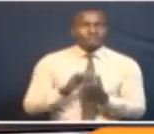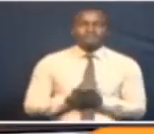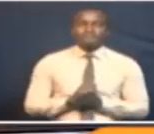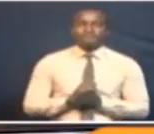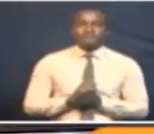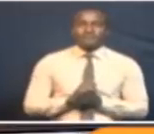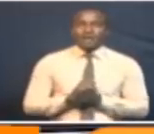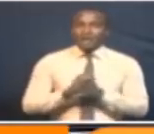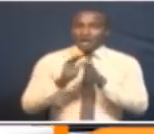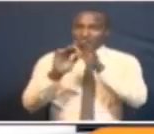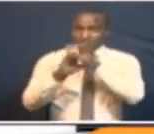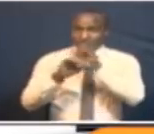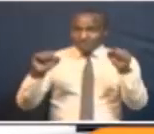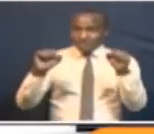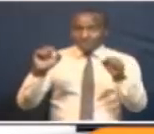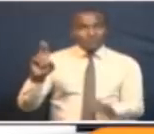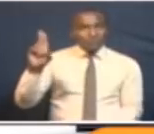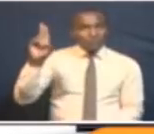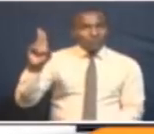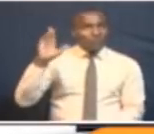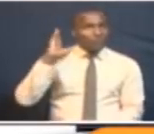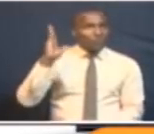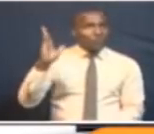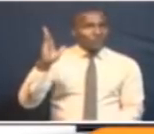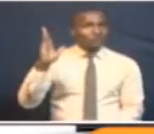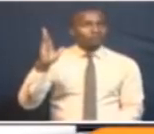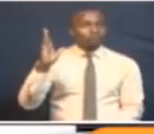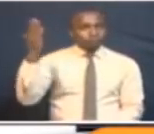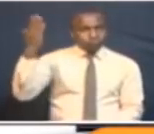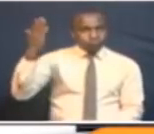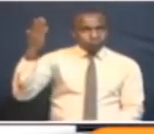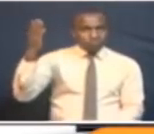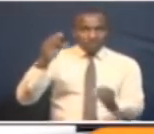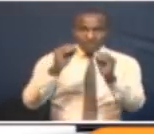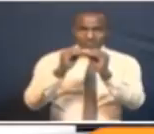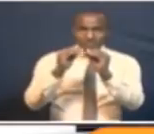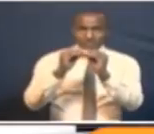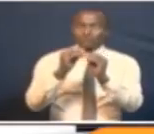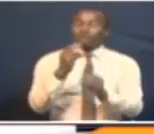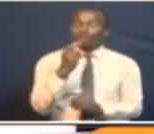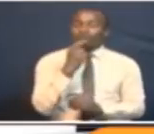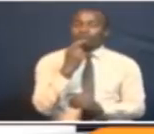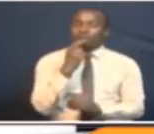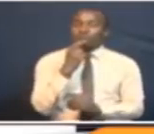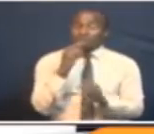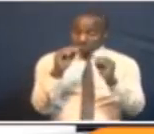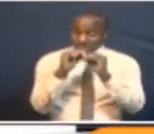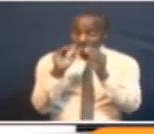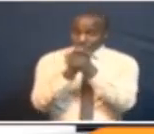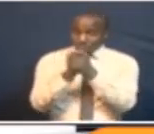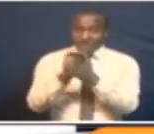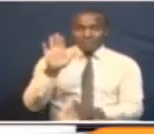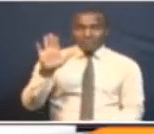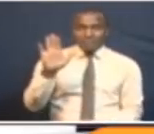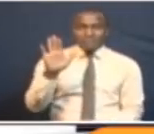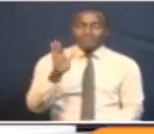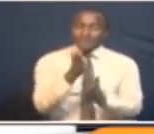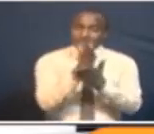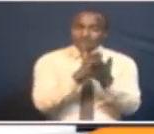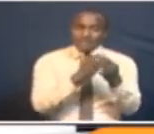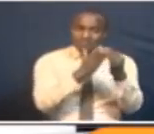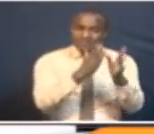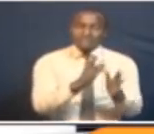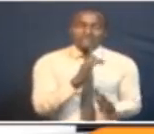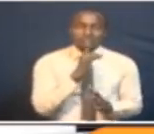akitarajiwa kuongoza mkutano wa chama cha Jubilee Jumanne ijayo. Baadhi ya viongozi wa chama hicho wamepongeza juhudi hizo, wakizitaja kuwa